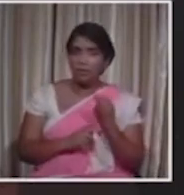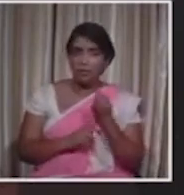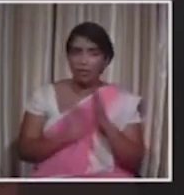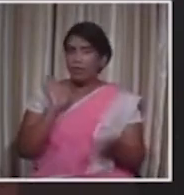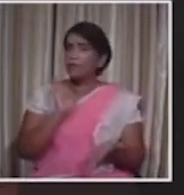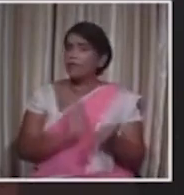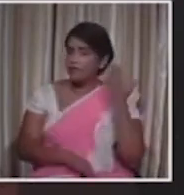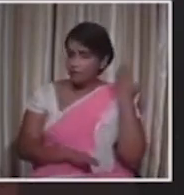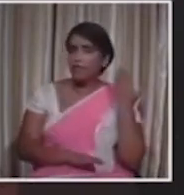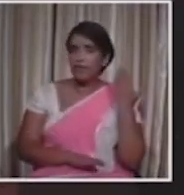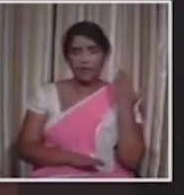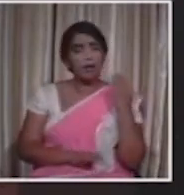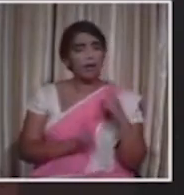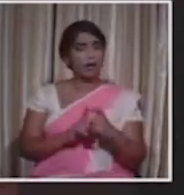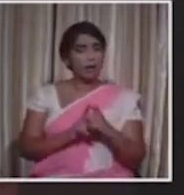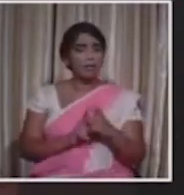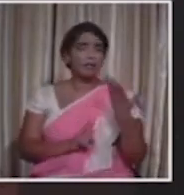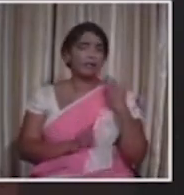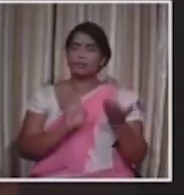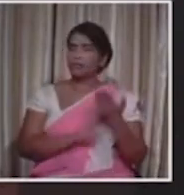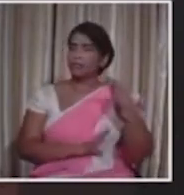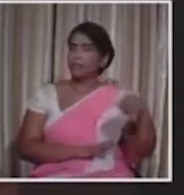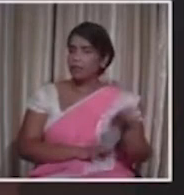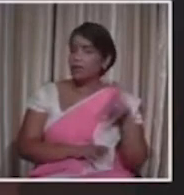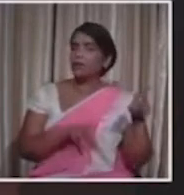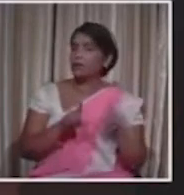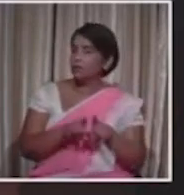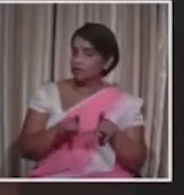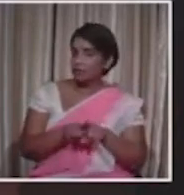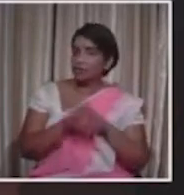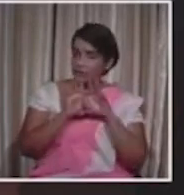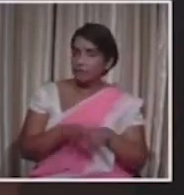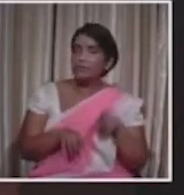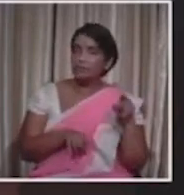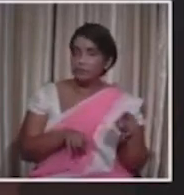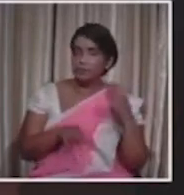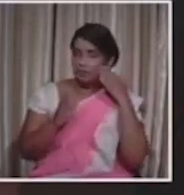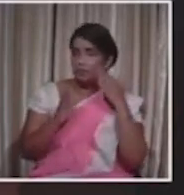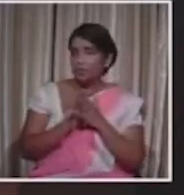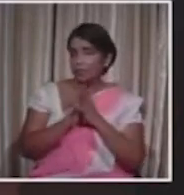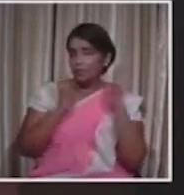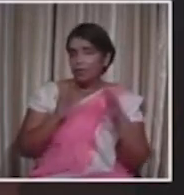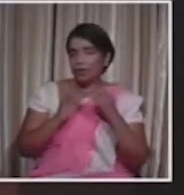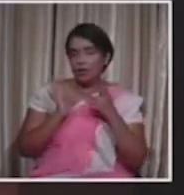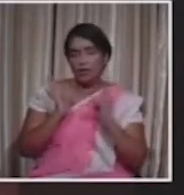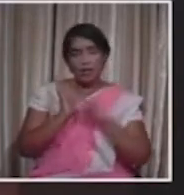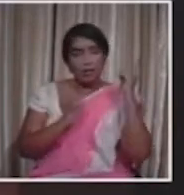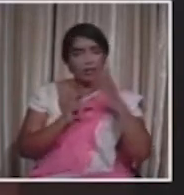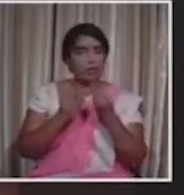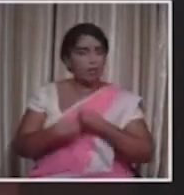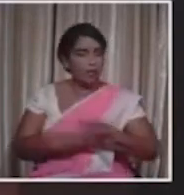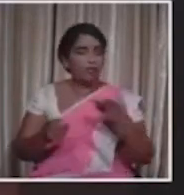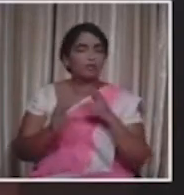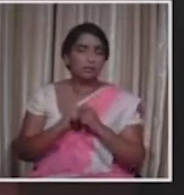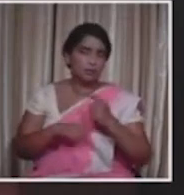වැඩිය දෙගුණයකටත් වැඩි වෙලා ඒ වගේ තත්ත්වයක් තුළ ඒ සිදුවෙන්නේ මහා ජාතික අපරාධයක් කියන එක මම